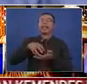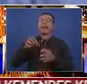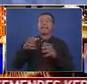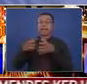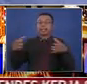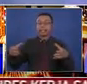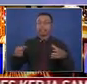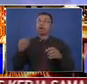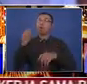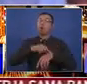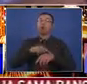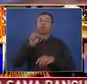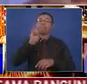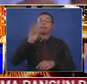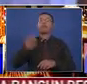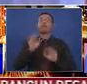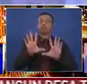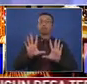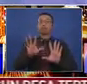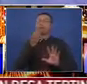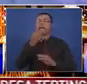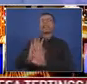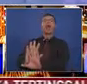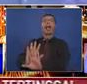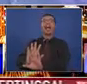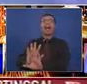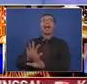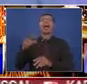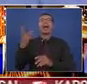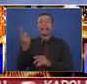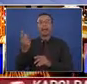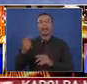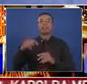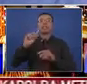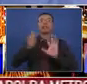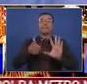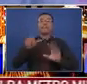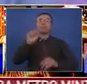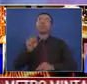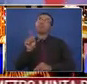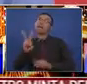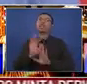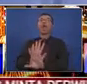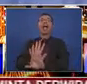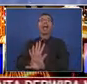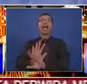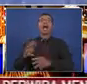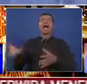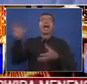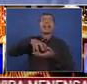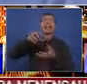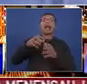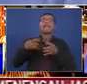13 Oktober Pak Anis jelas mengatakan menolak reklamasi 16 desember 2016 menolak reklamasi